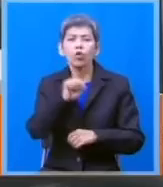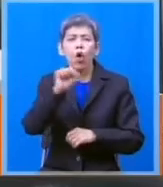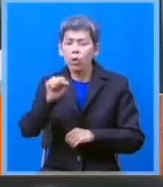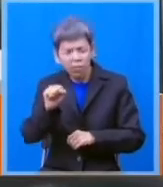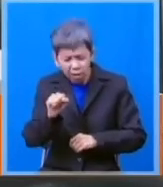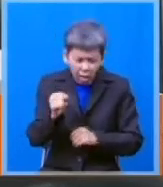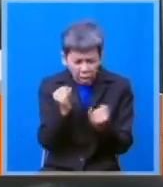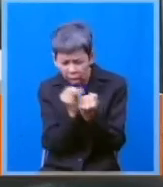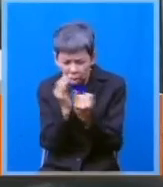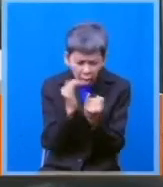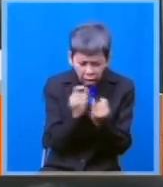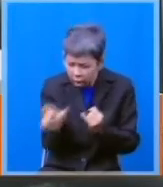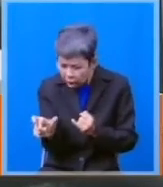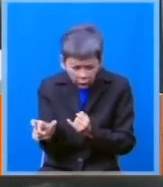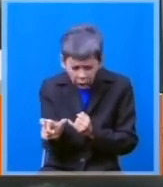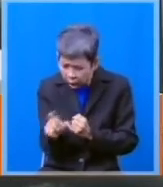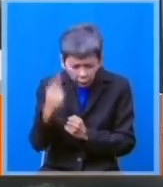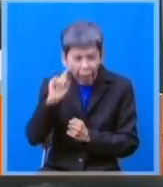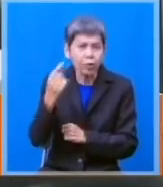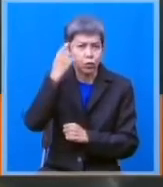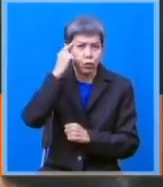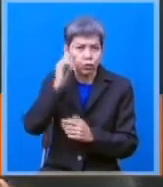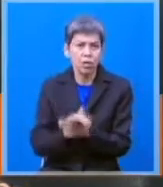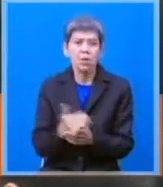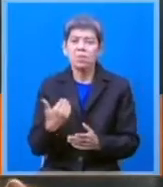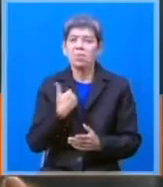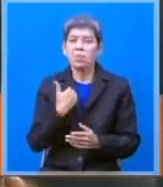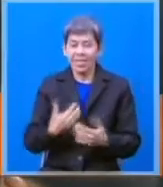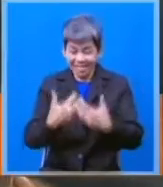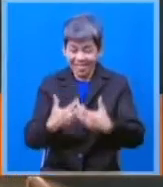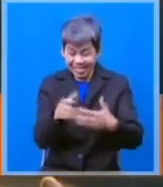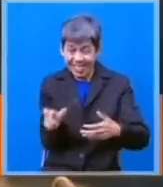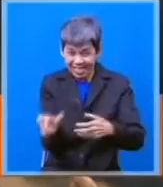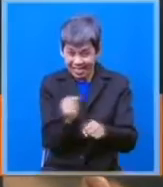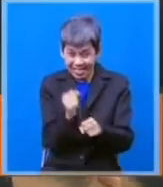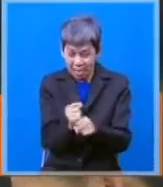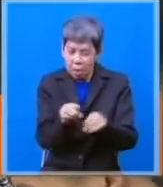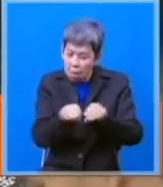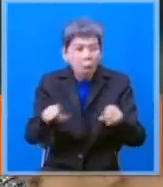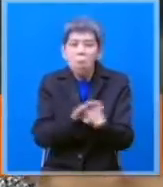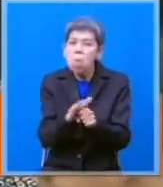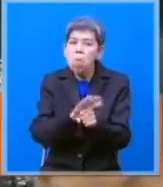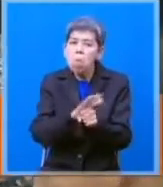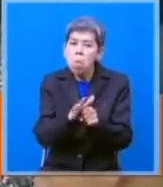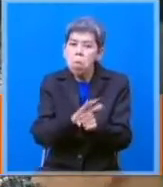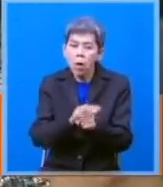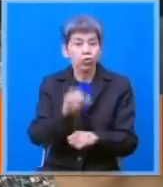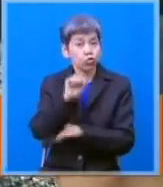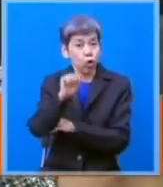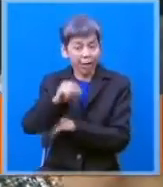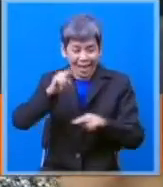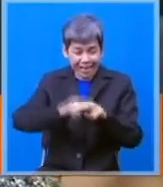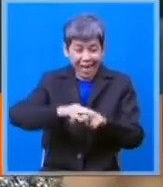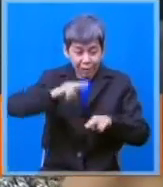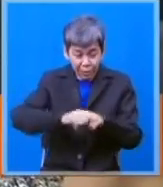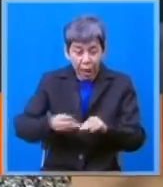ยังไม่คุ้นชินกับการใช้เครื่องลงคะแนนใหม่ประกอบกับเครื่องลงคะแนนนะคะมีจำนวนไม่เพียงพอทำให้สมาชิกที่นั่งในเก้า